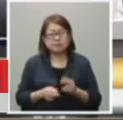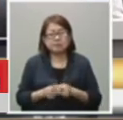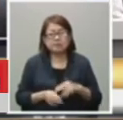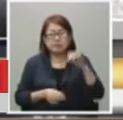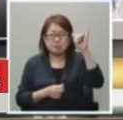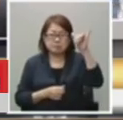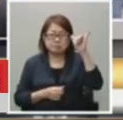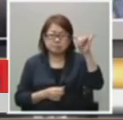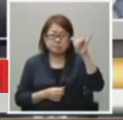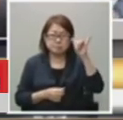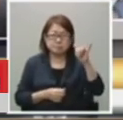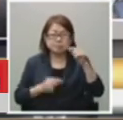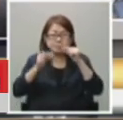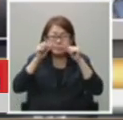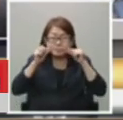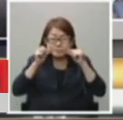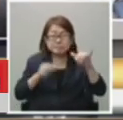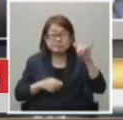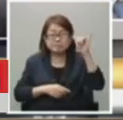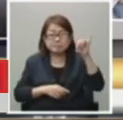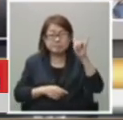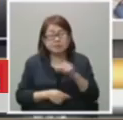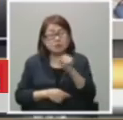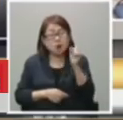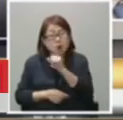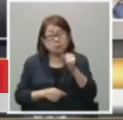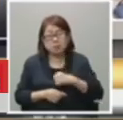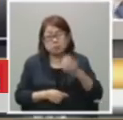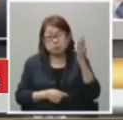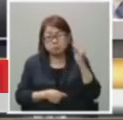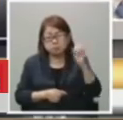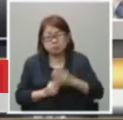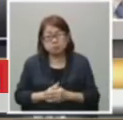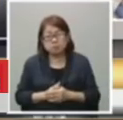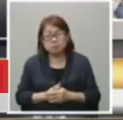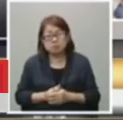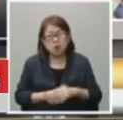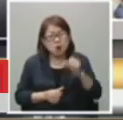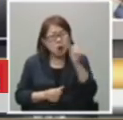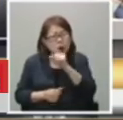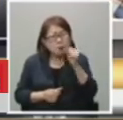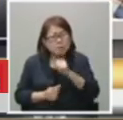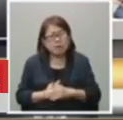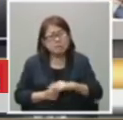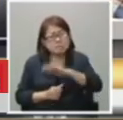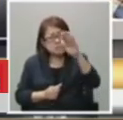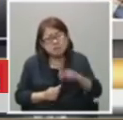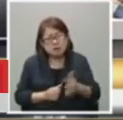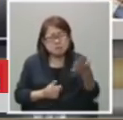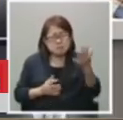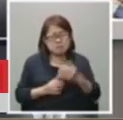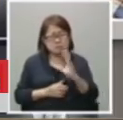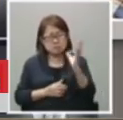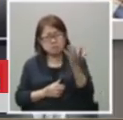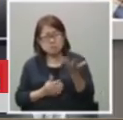ครับไม่ค่อยได้ยินนะครับพี่น้องที่เคารพ